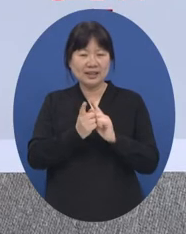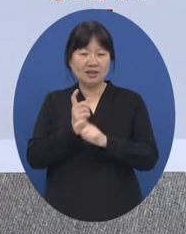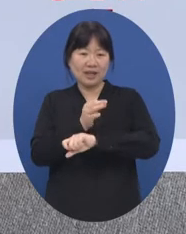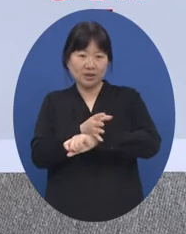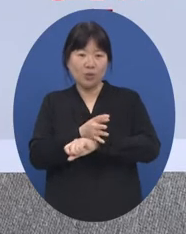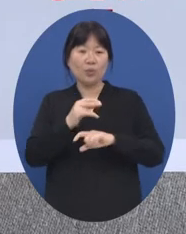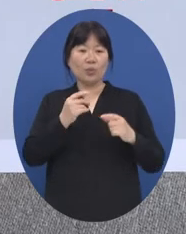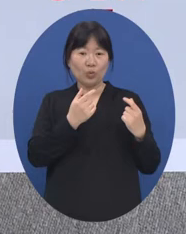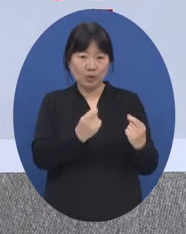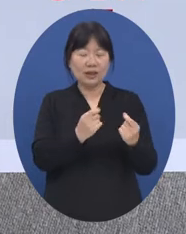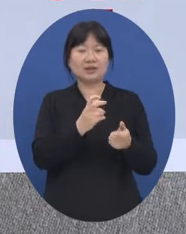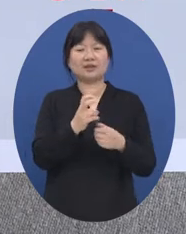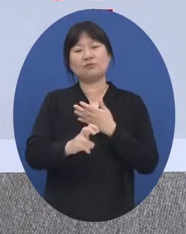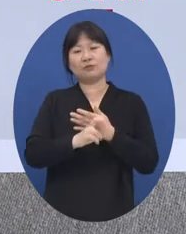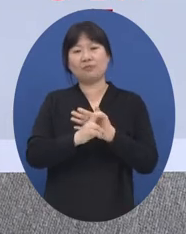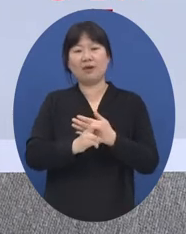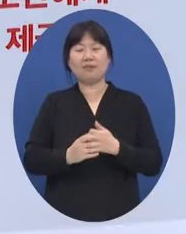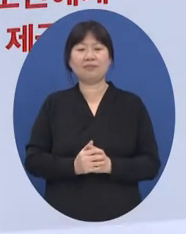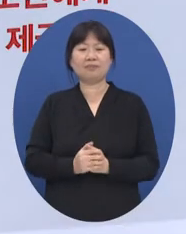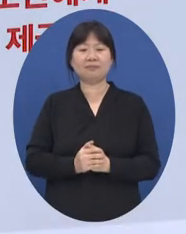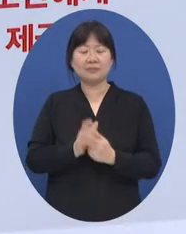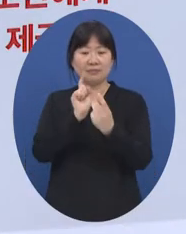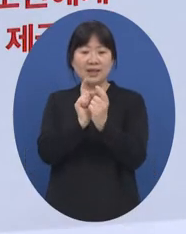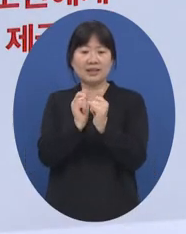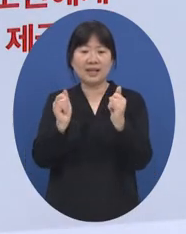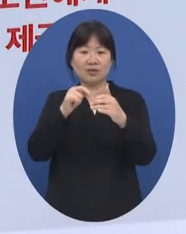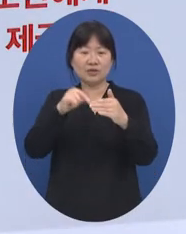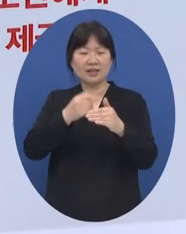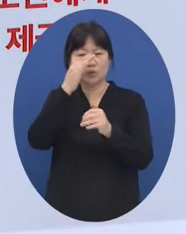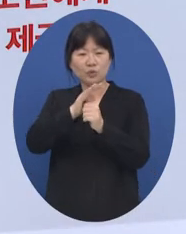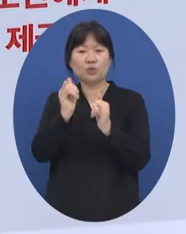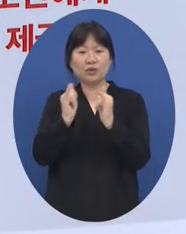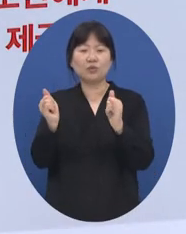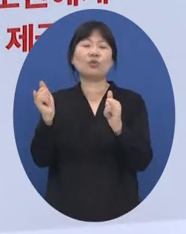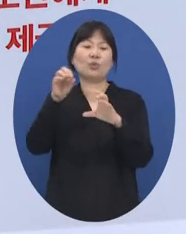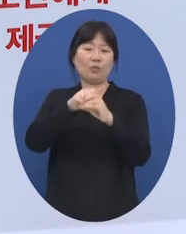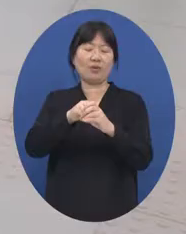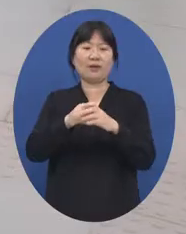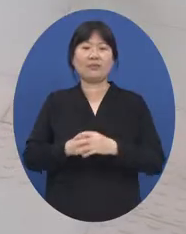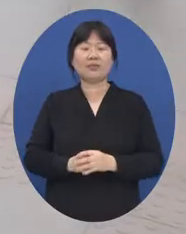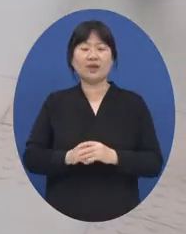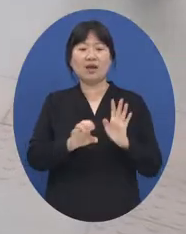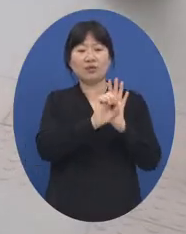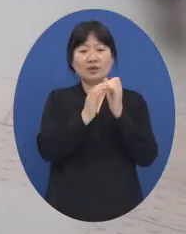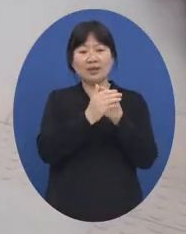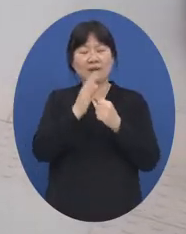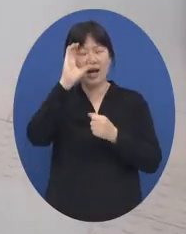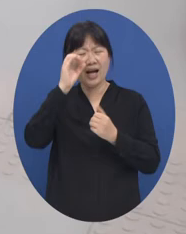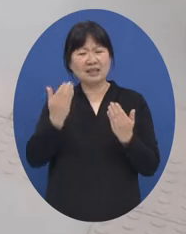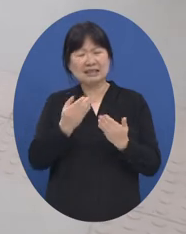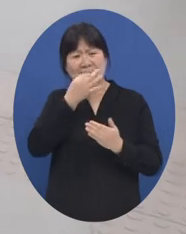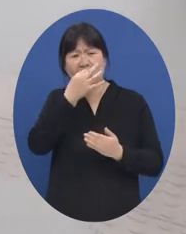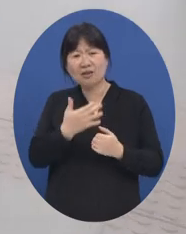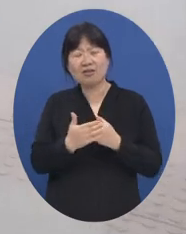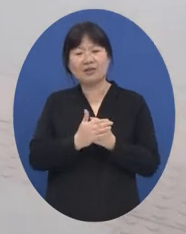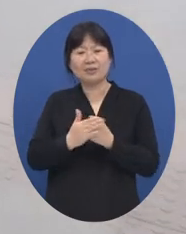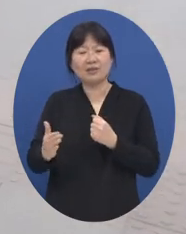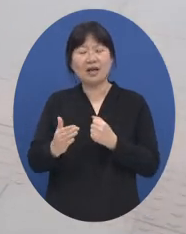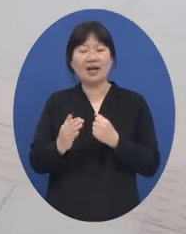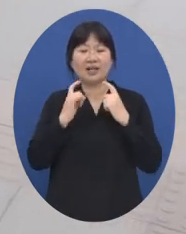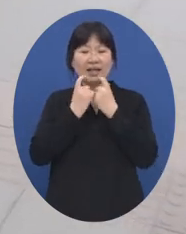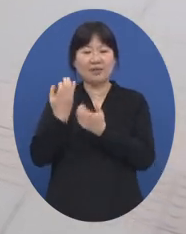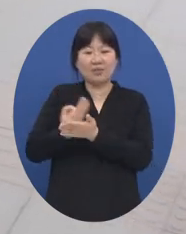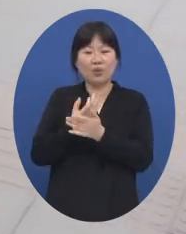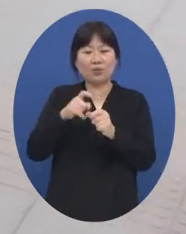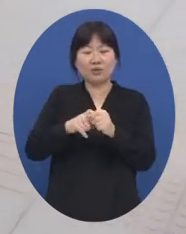해주는 경우도 처벌 대상입니다 적발된 이들 중에는 청소년도 있습니다 코로 날 구로 아르바이트가 힘들어지자